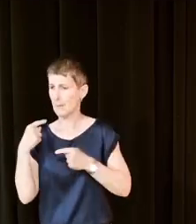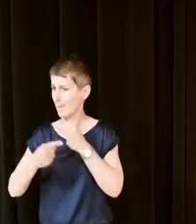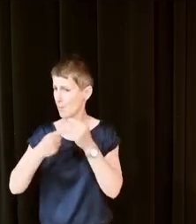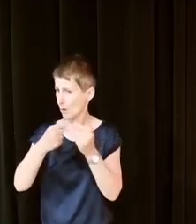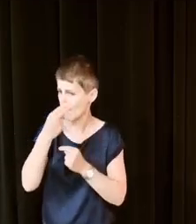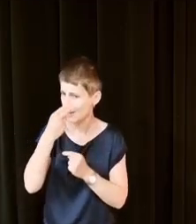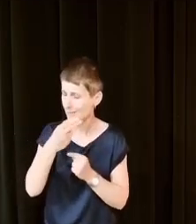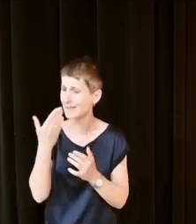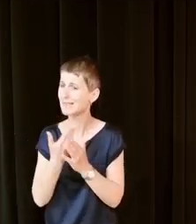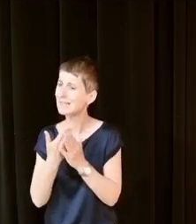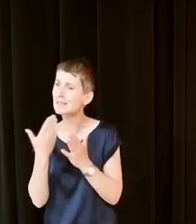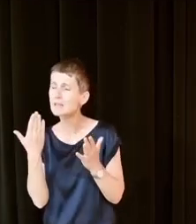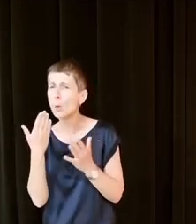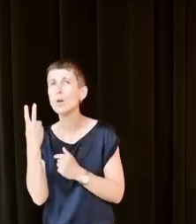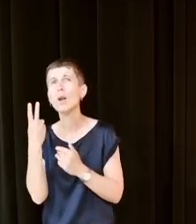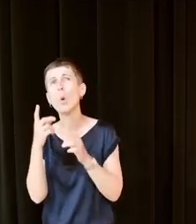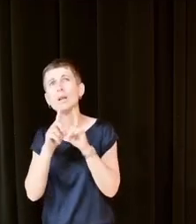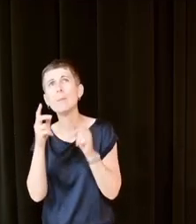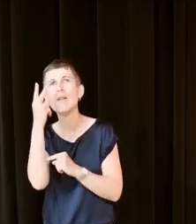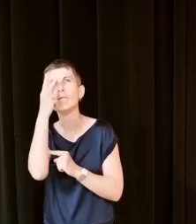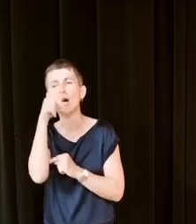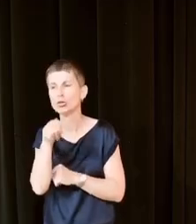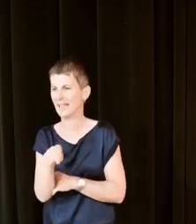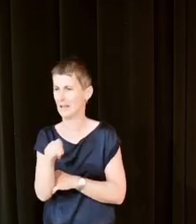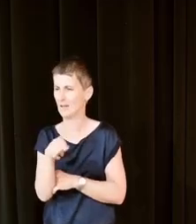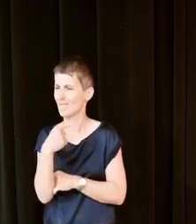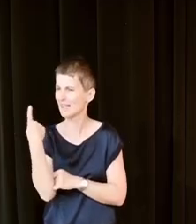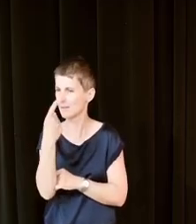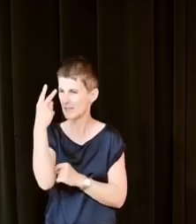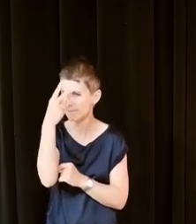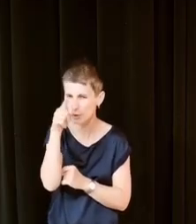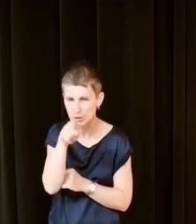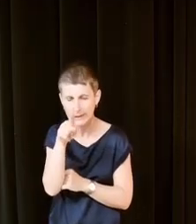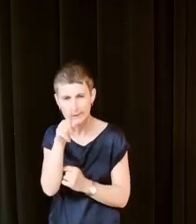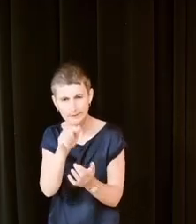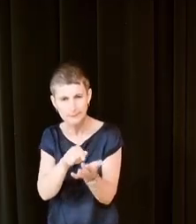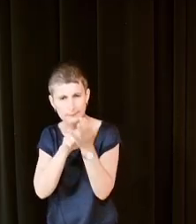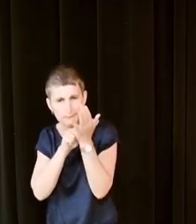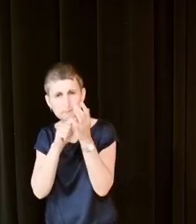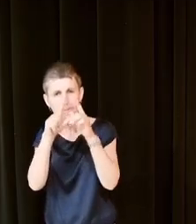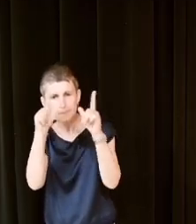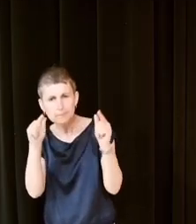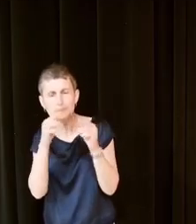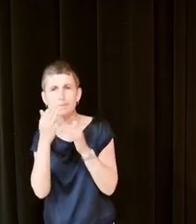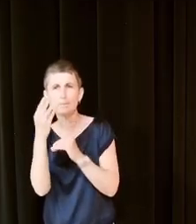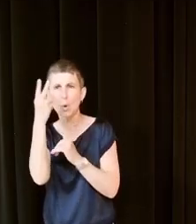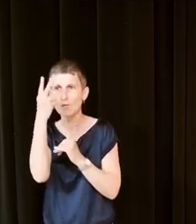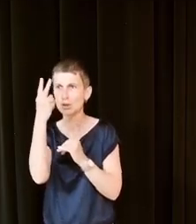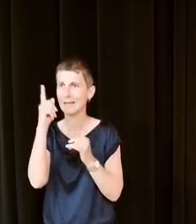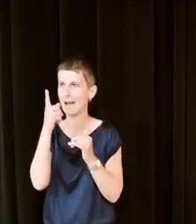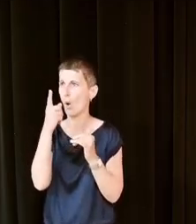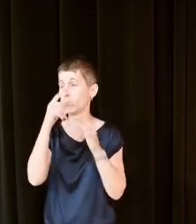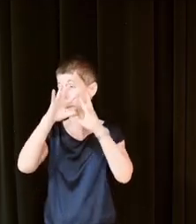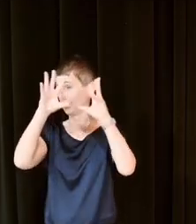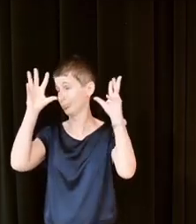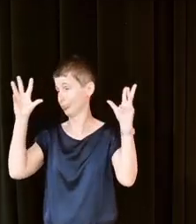von Verstehen. Also was verstehen wir denn eigentlich von dem, was uns da begegnet? Und das Verstehen ist ja auch wieder eine hochkomplexe Geschichte. Es hat ja